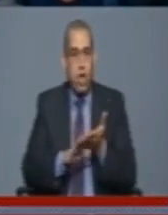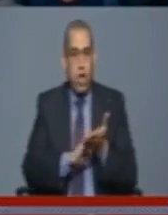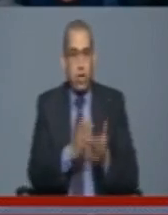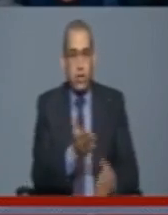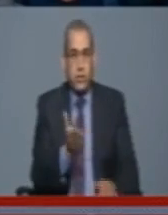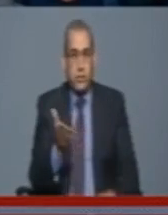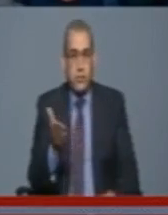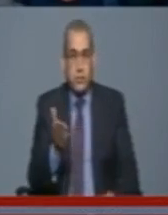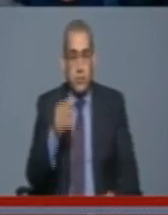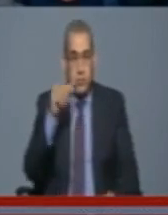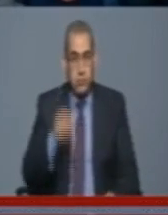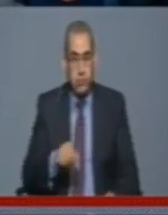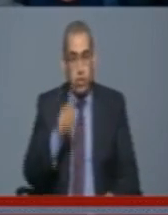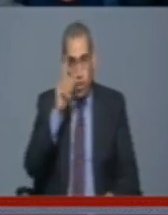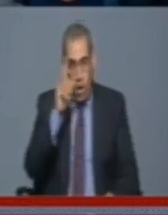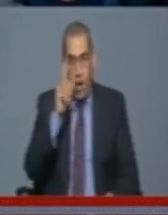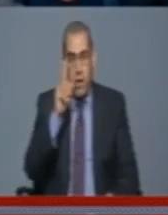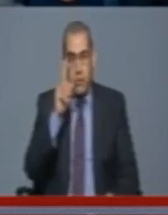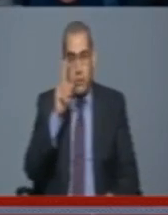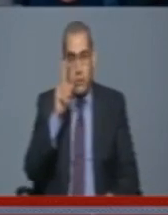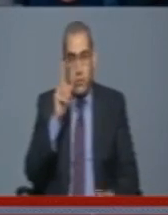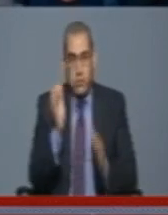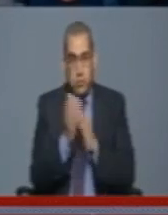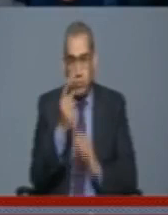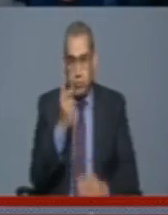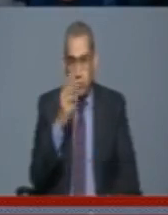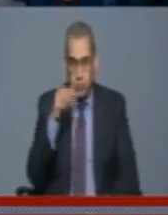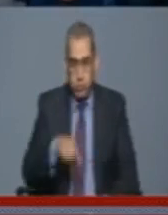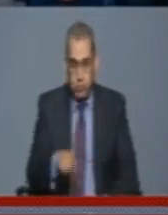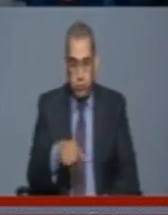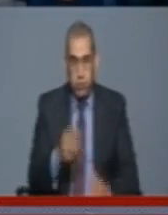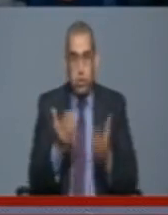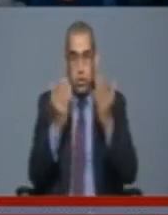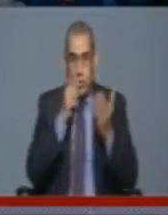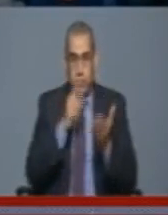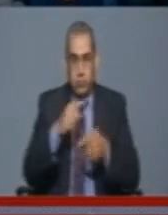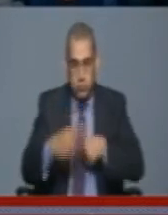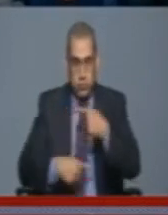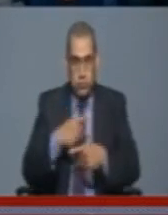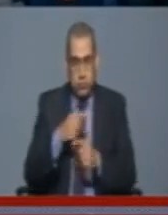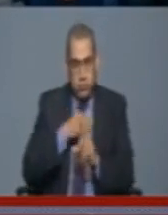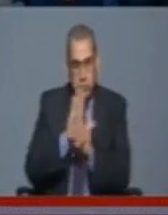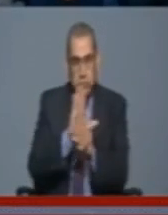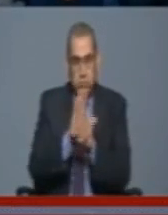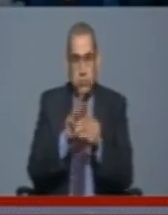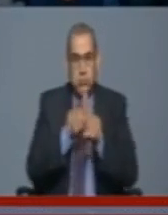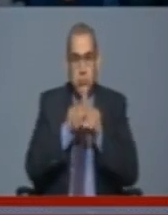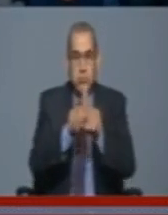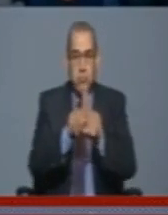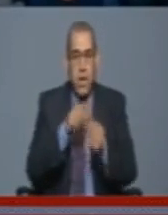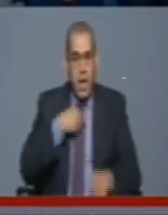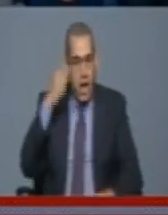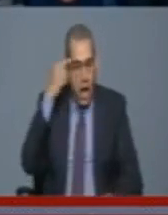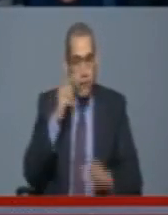فخلال إن شاء الله الأيام ديت واللي جاية إن شاء الله هنستمر في دعمنا ومساندتنا، وانا عارف ان الشعب المصري